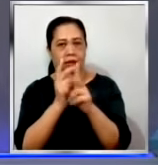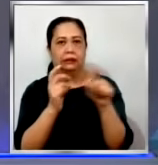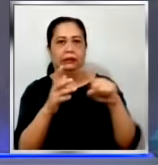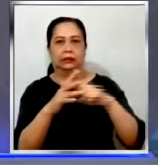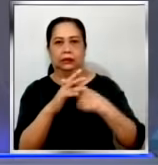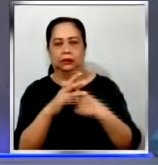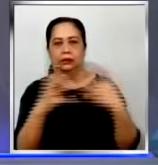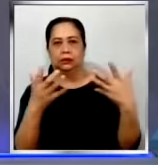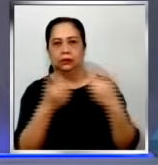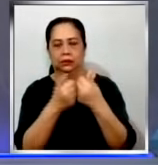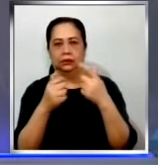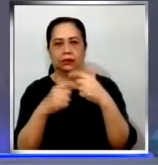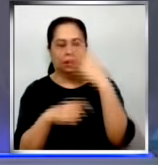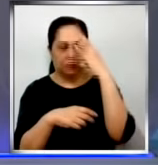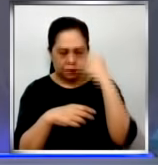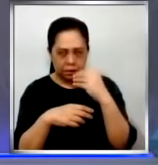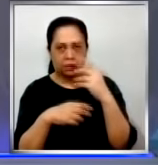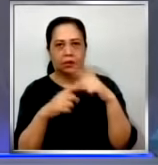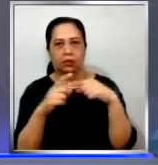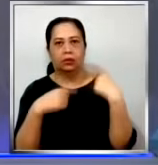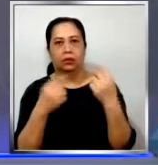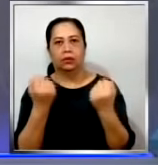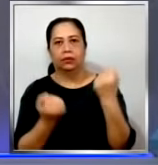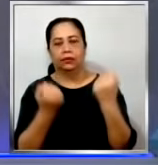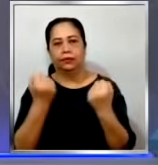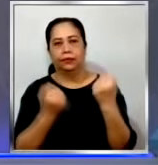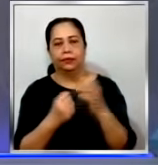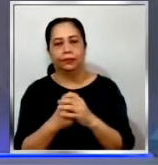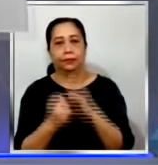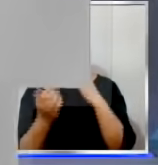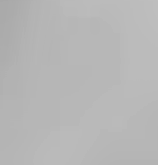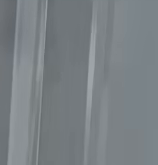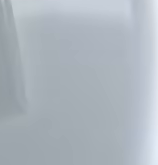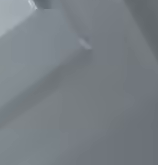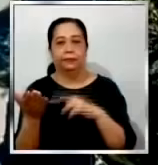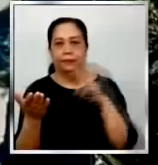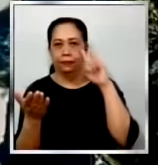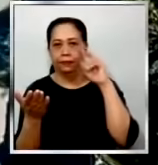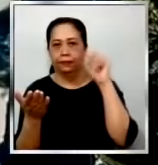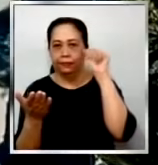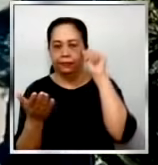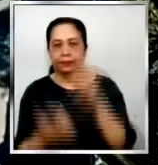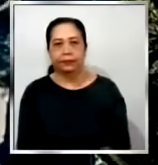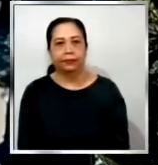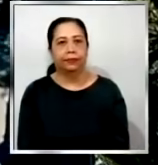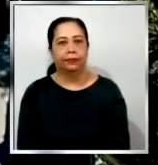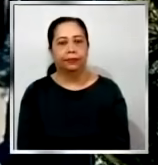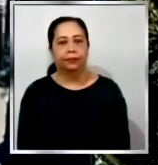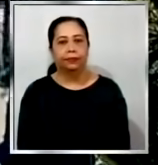nakatulog umano habang nagmamaneho. Nakatutok si Von Aquino.